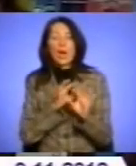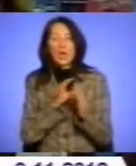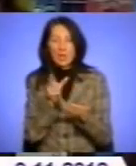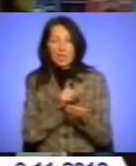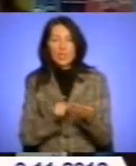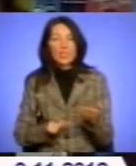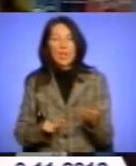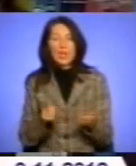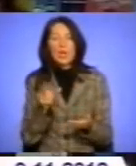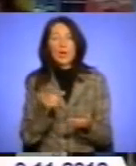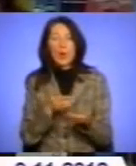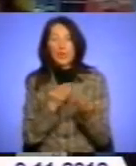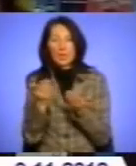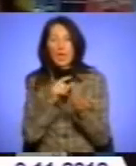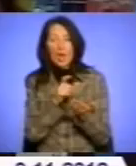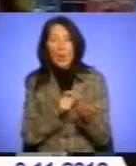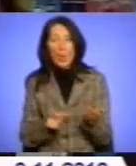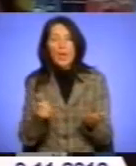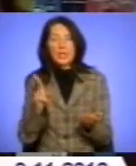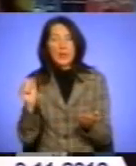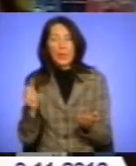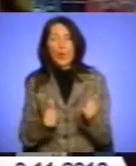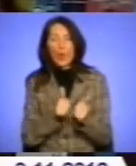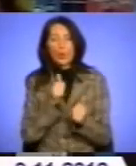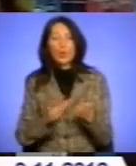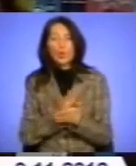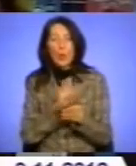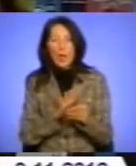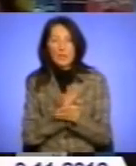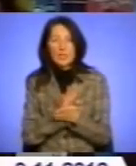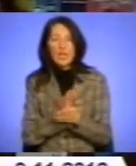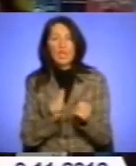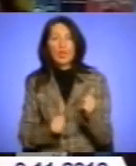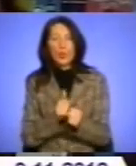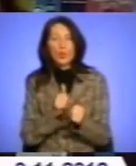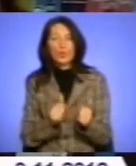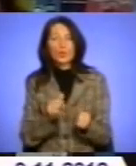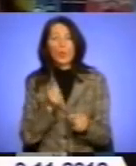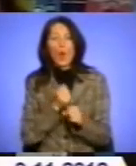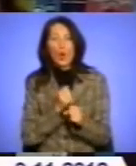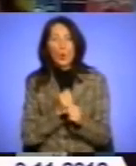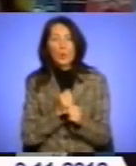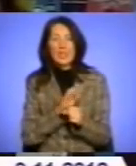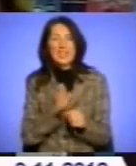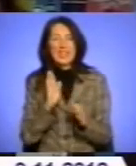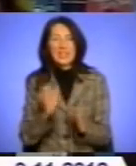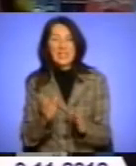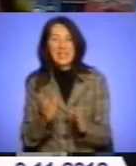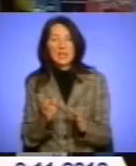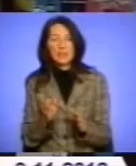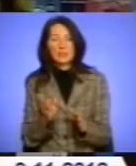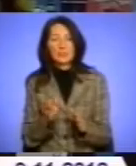поезії Богдана Лепкого, конкурсом газет, конкурсом робіт і не тільки